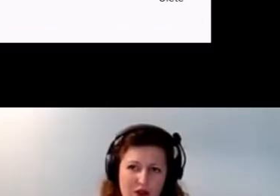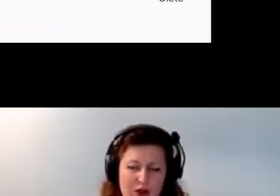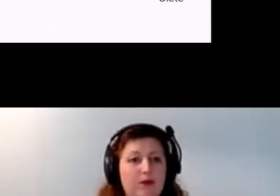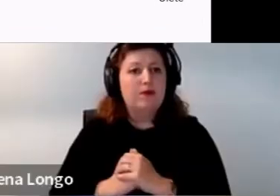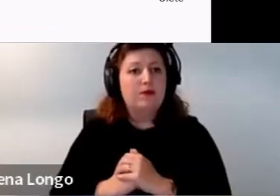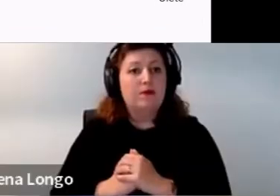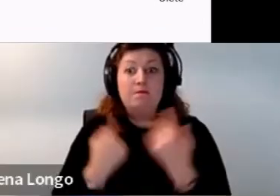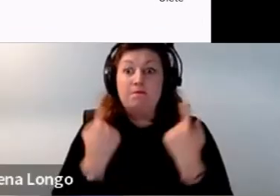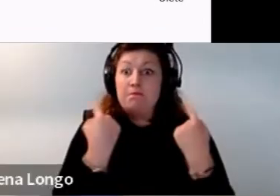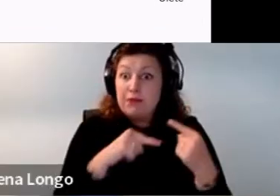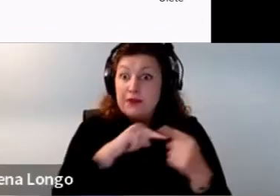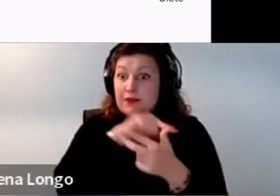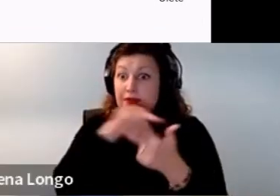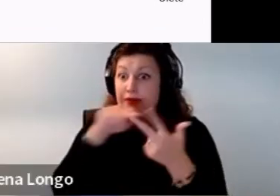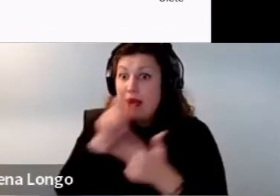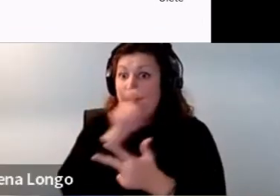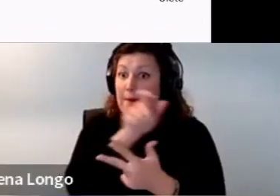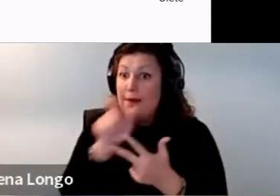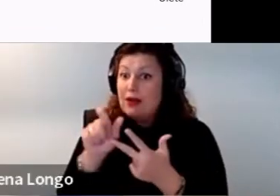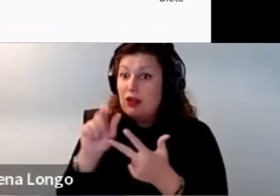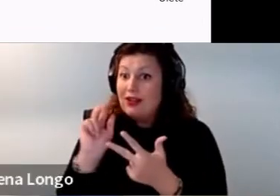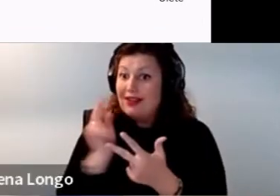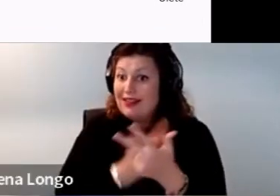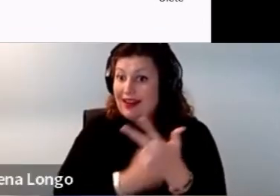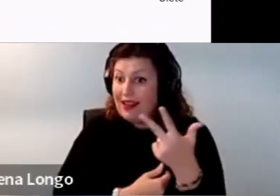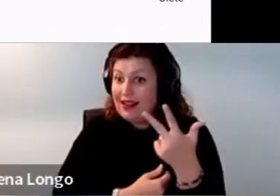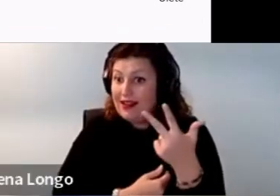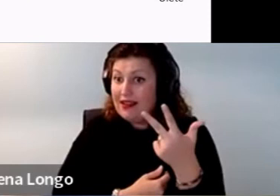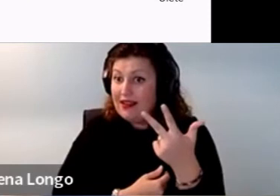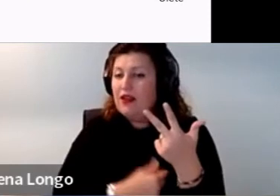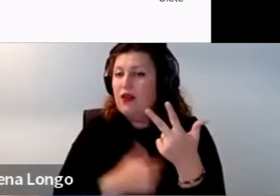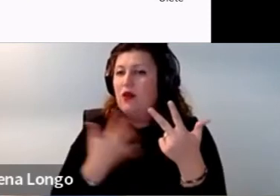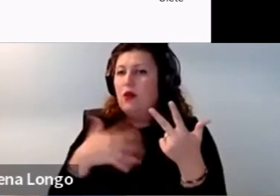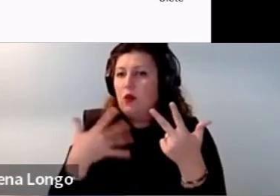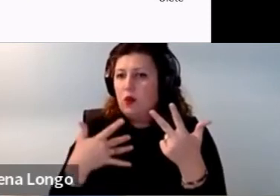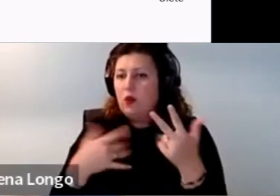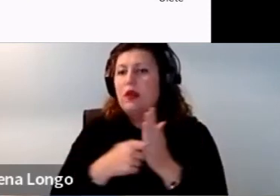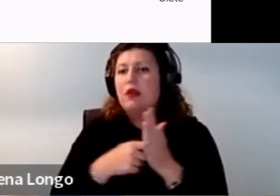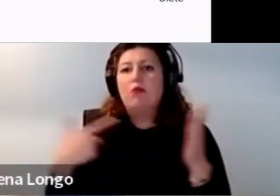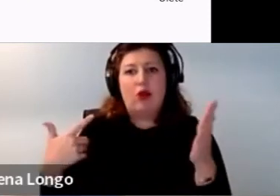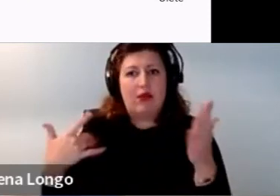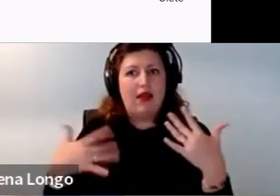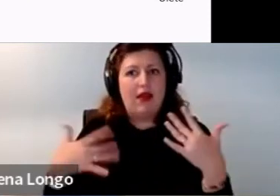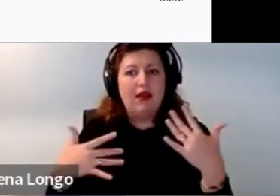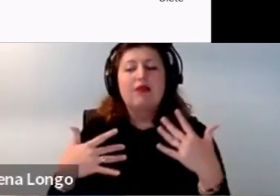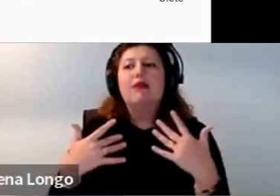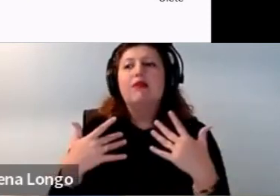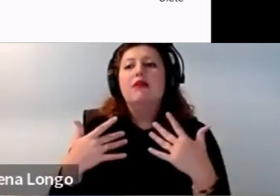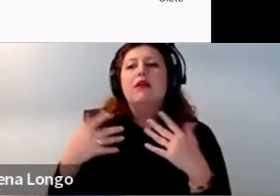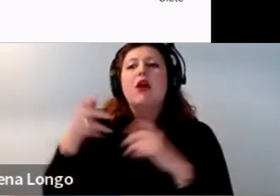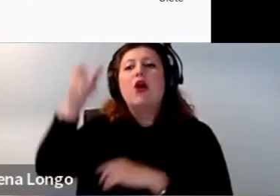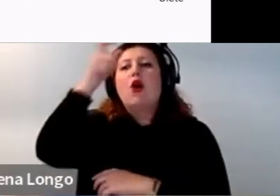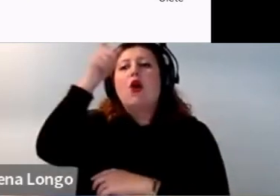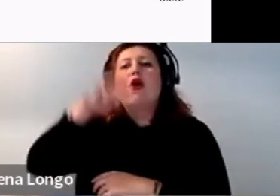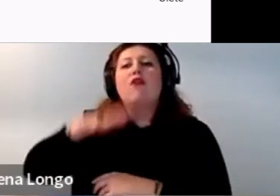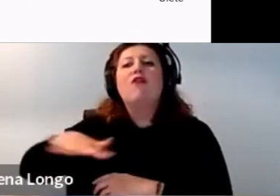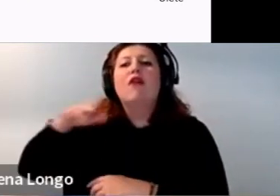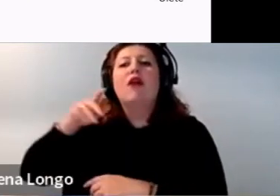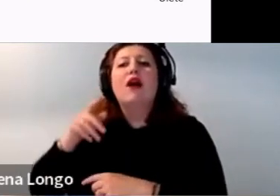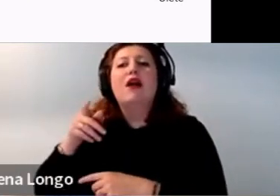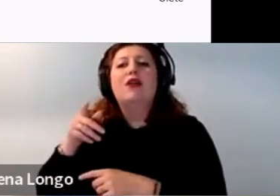caso ovviamente queste tre persone erano estremamente importanti per far sì che il governo locale, dato che noi